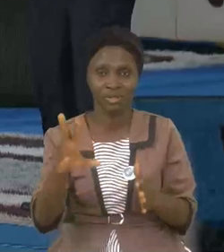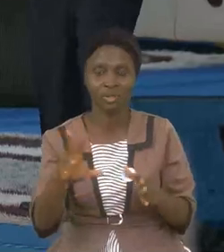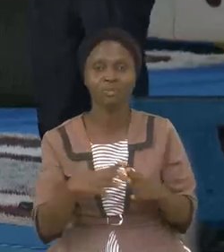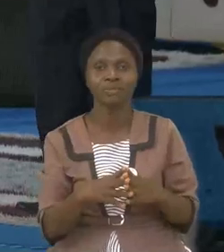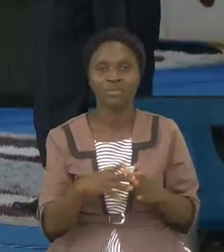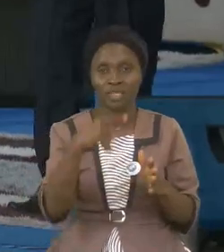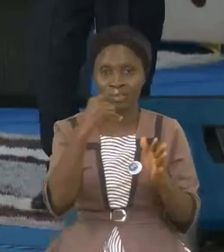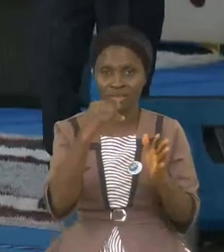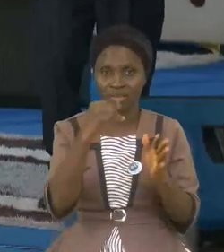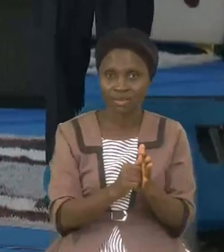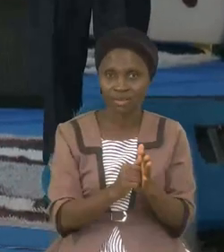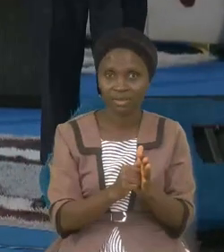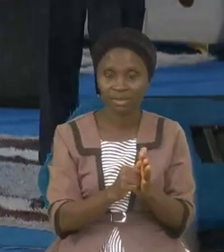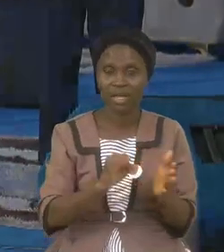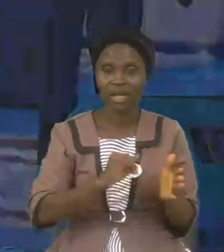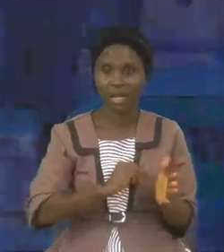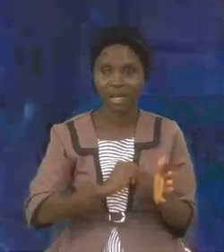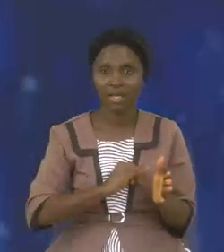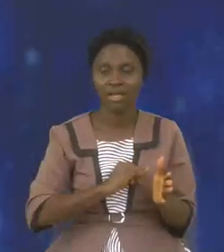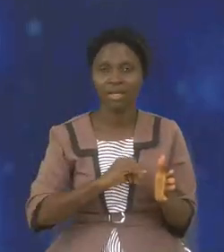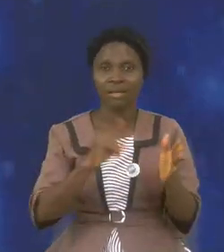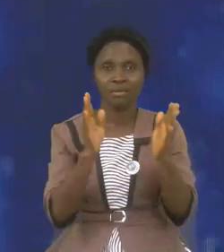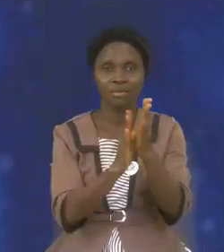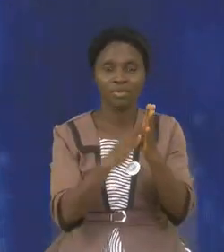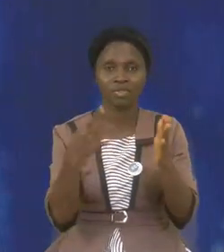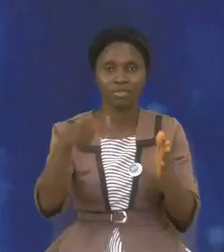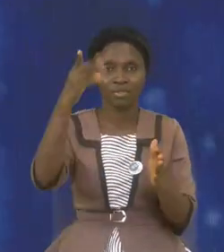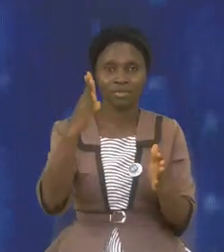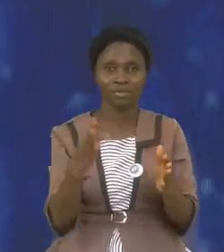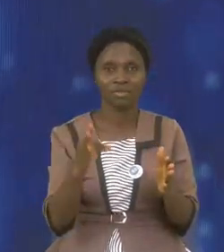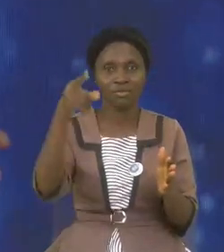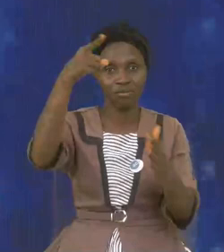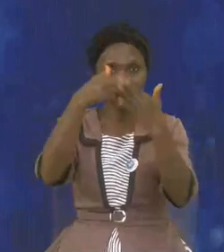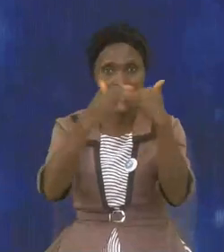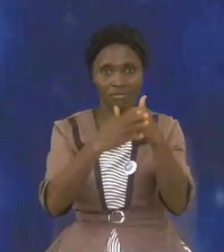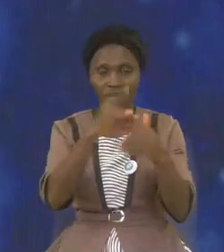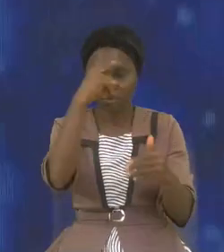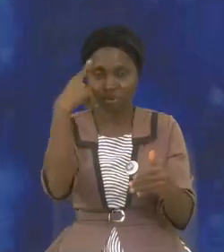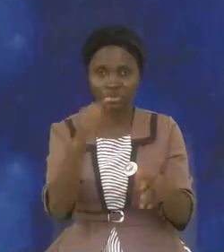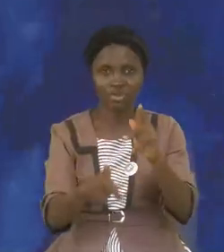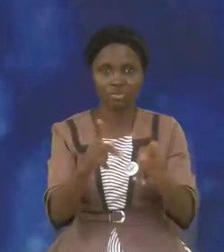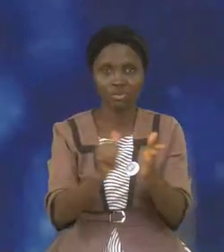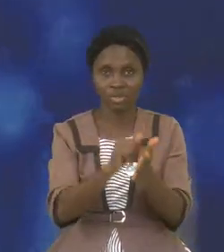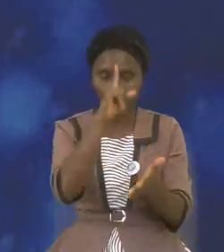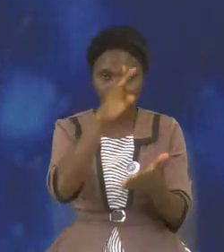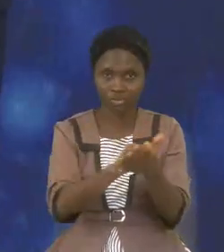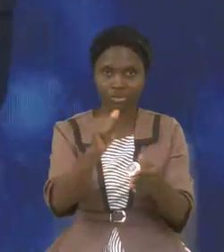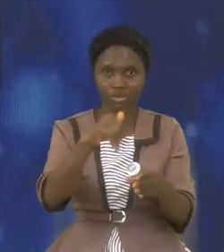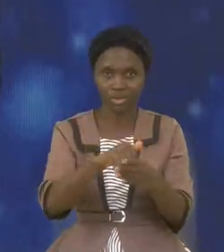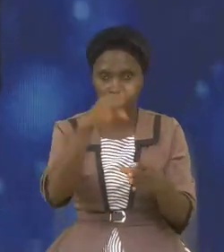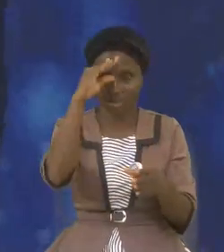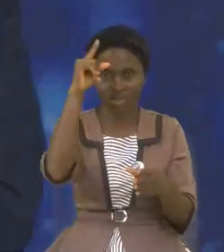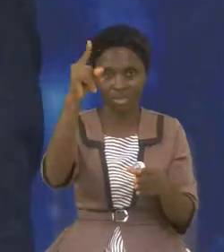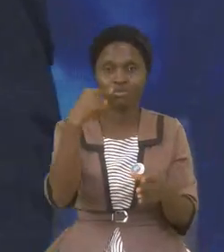3, il a dit que je loue le Dieu du ciel. Parce que les gens qui mettent